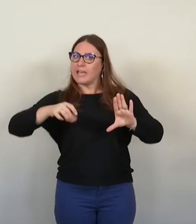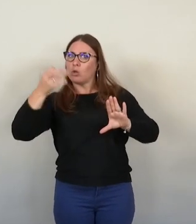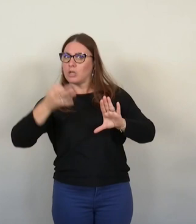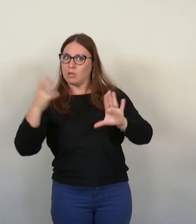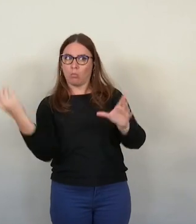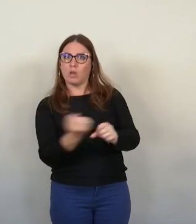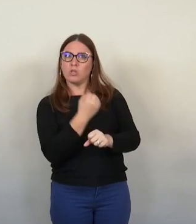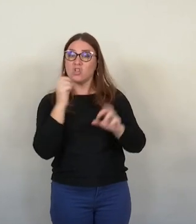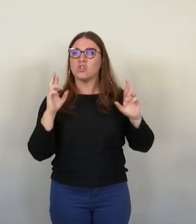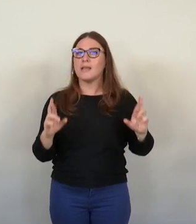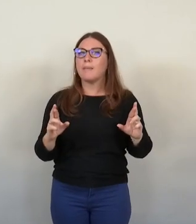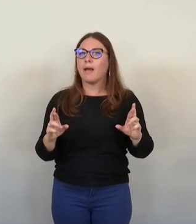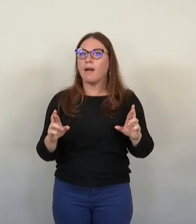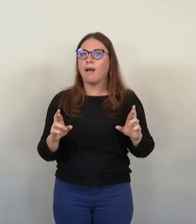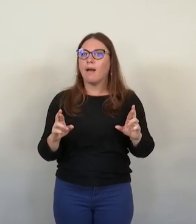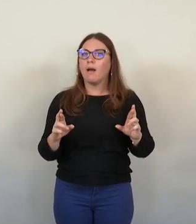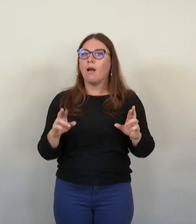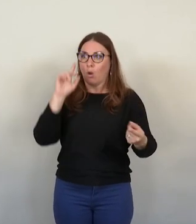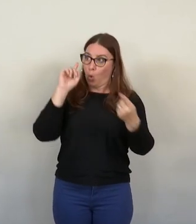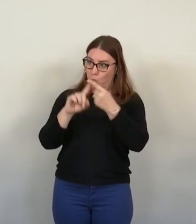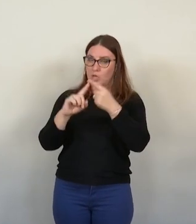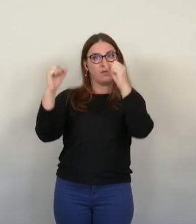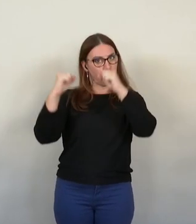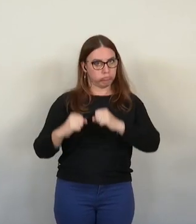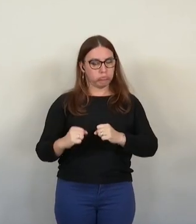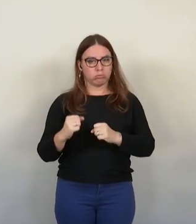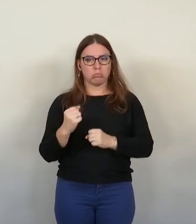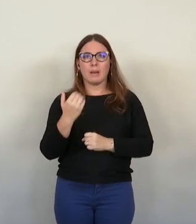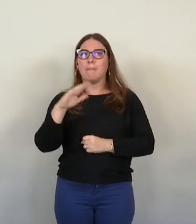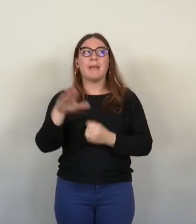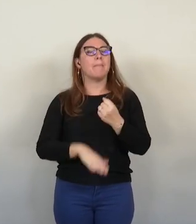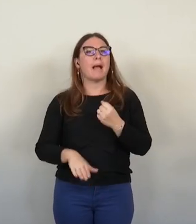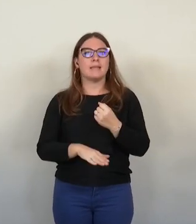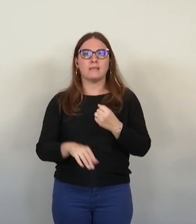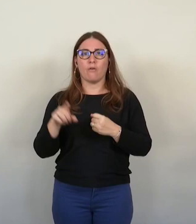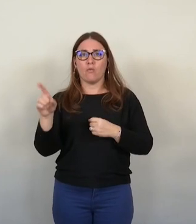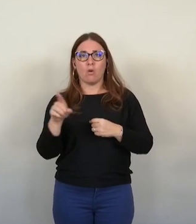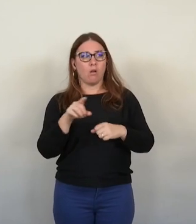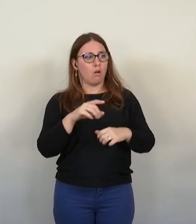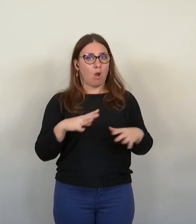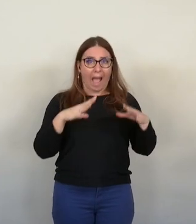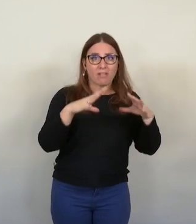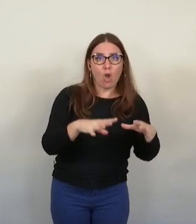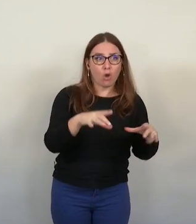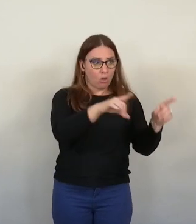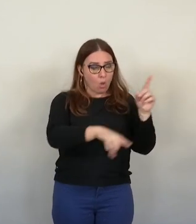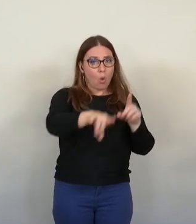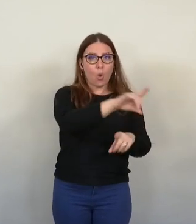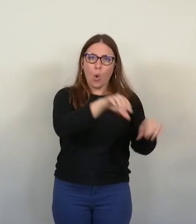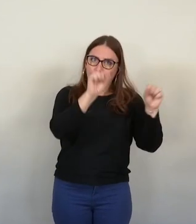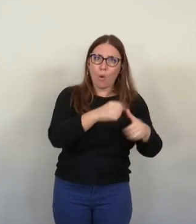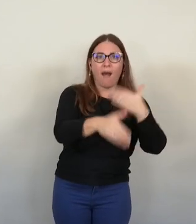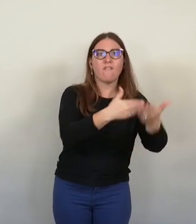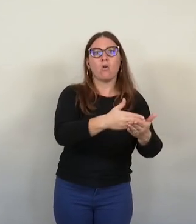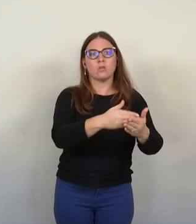plan que nous partagerons dans ces objectifs mais fondamentalement si vous n'êtes pas suivi par les acteurs qui ont les leviers et les